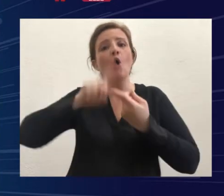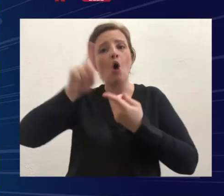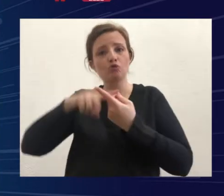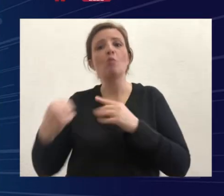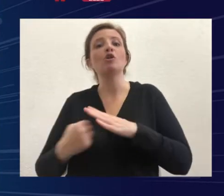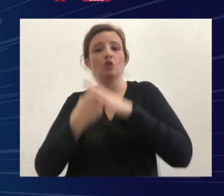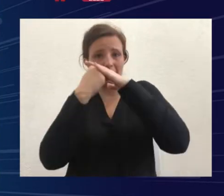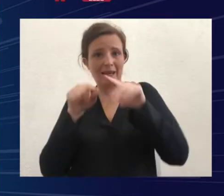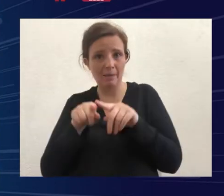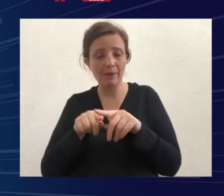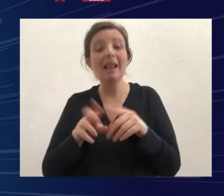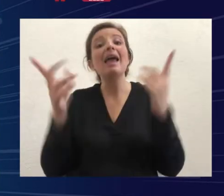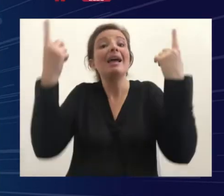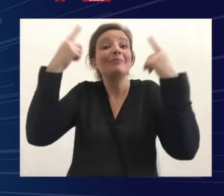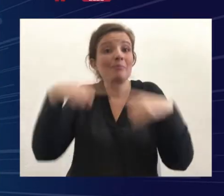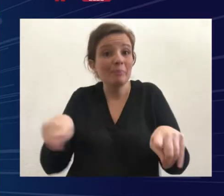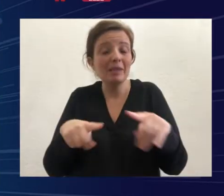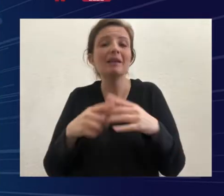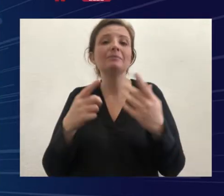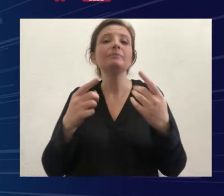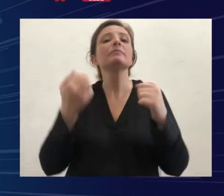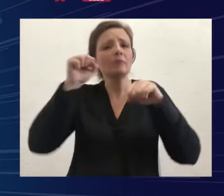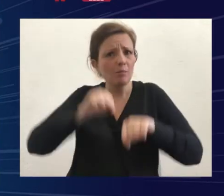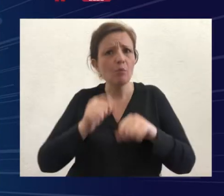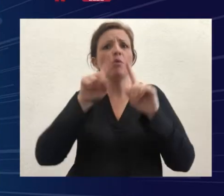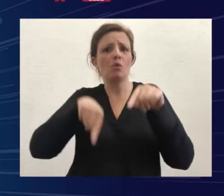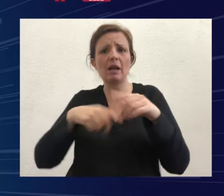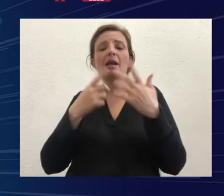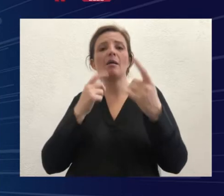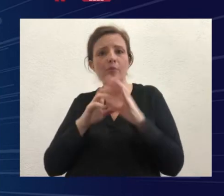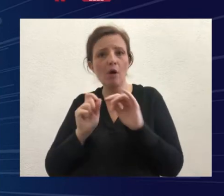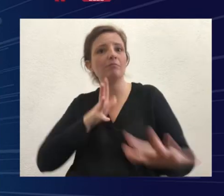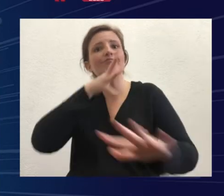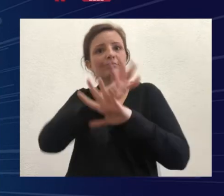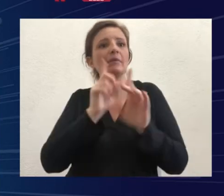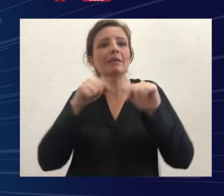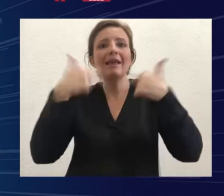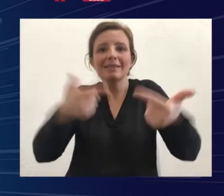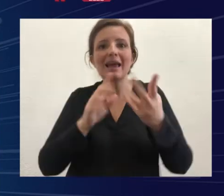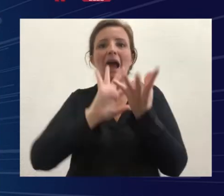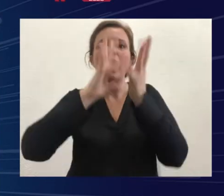di consumo sostenibile, e in questo modo anche agire in maniera